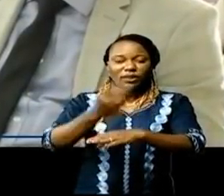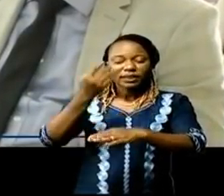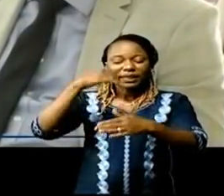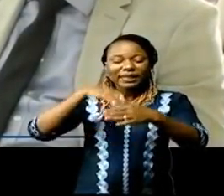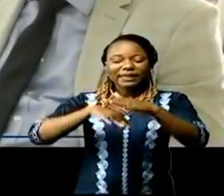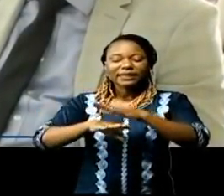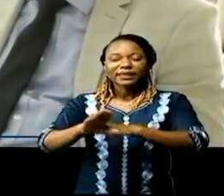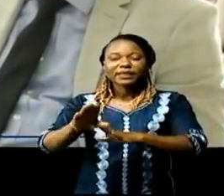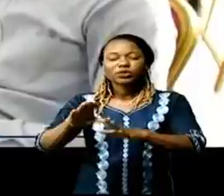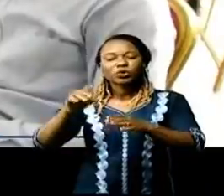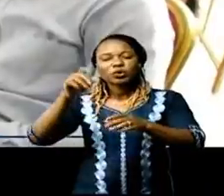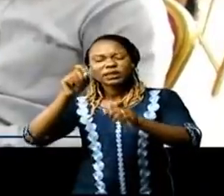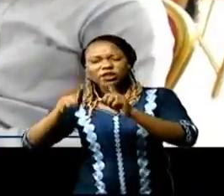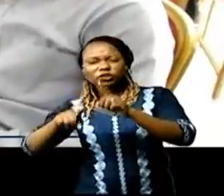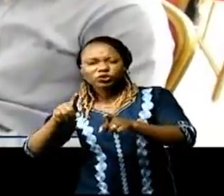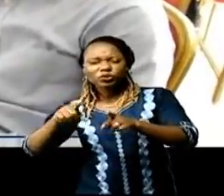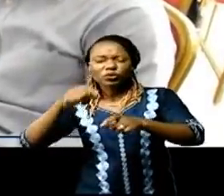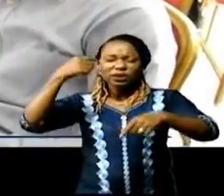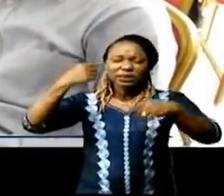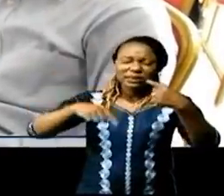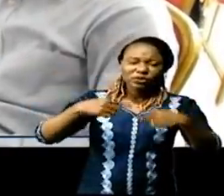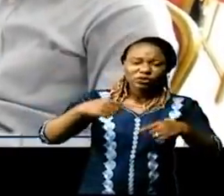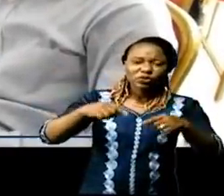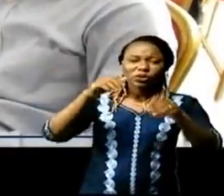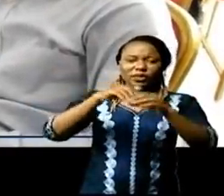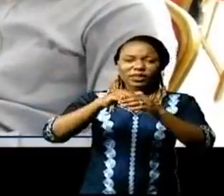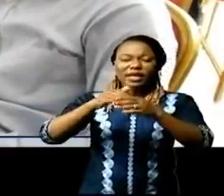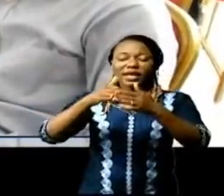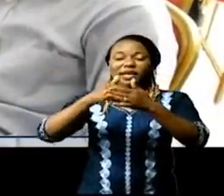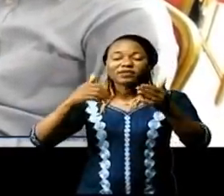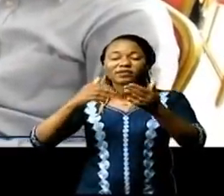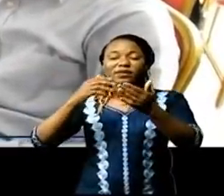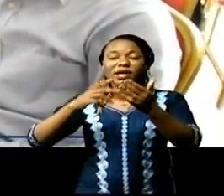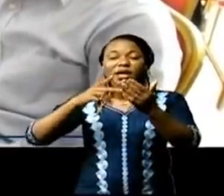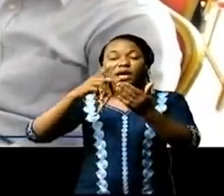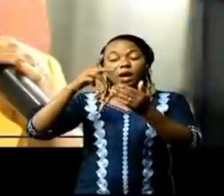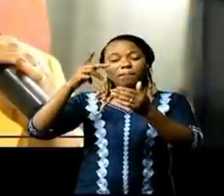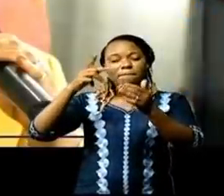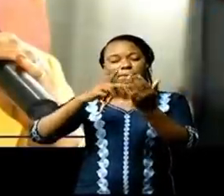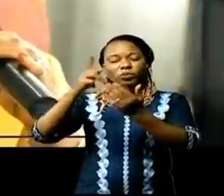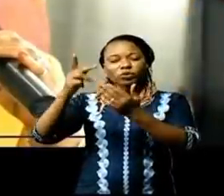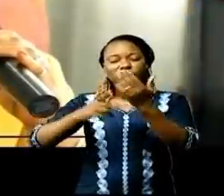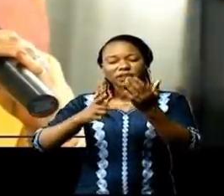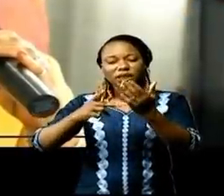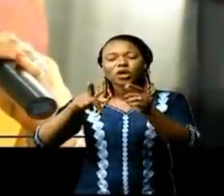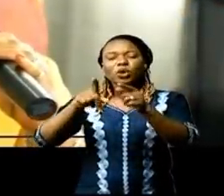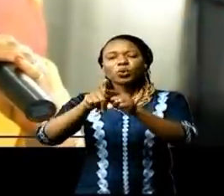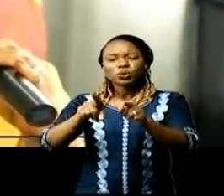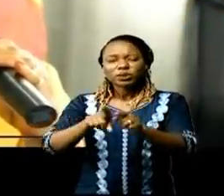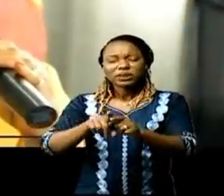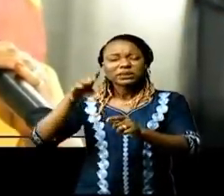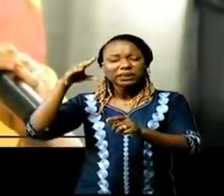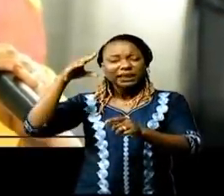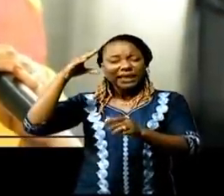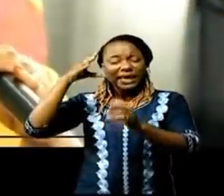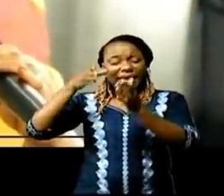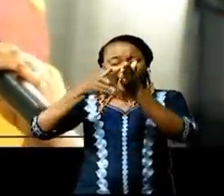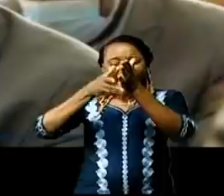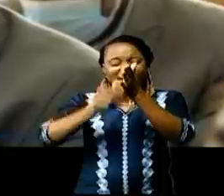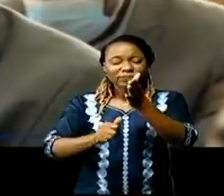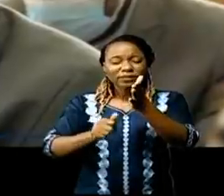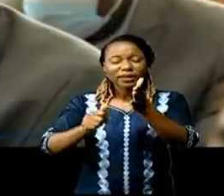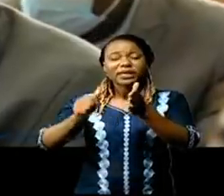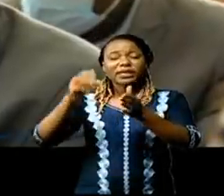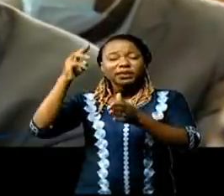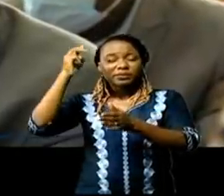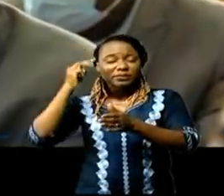des amendements des PVH dans l'avant-projet du rapport initial, lequel réunit les experts du ministère sectoriel,